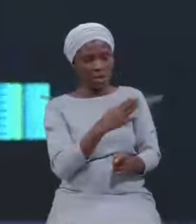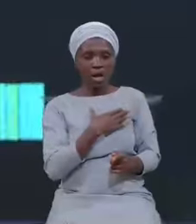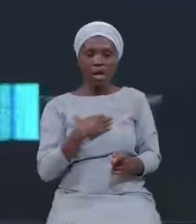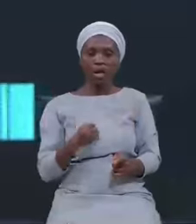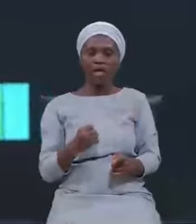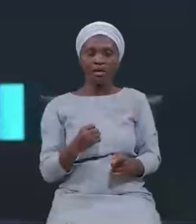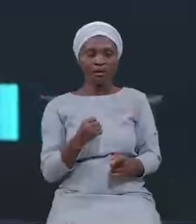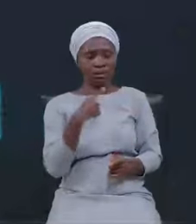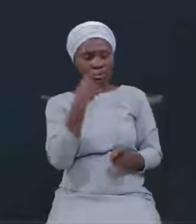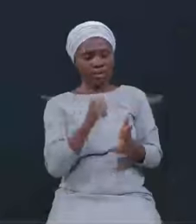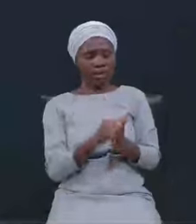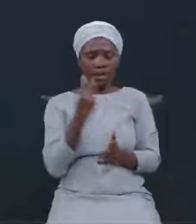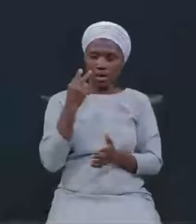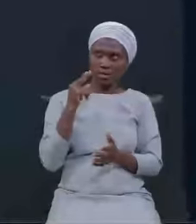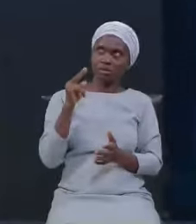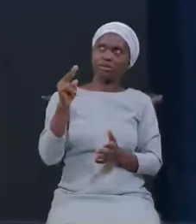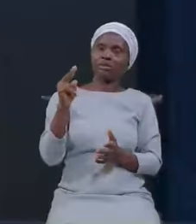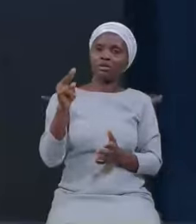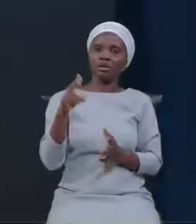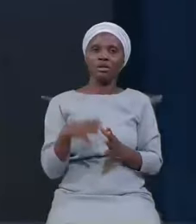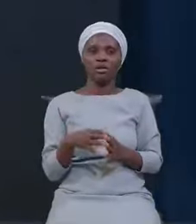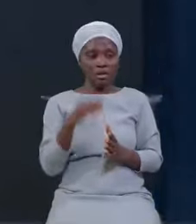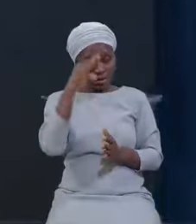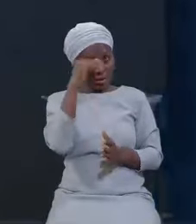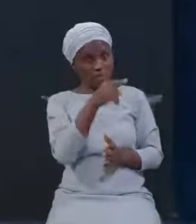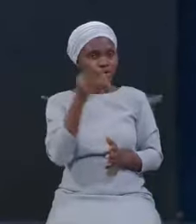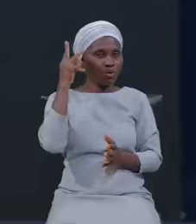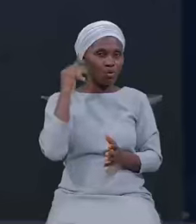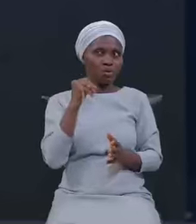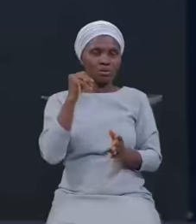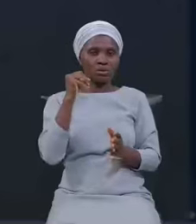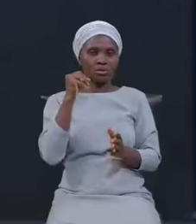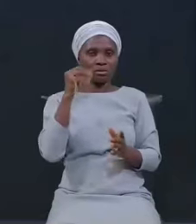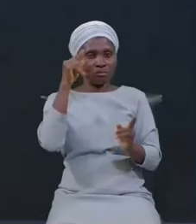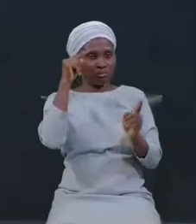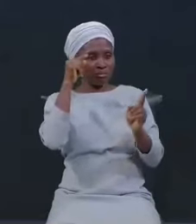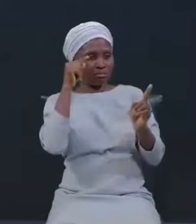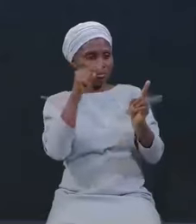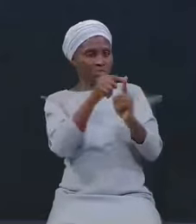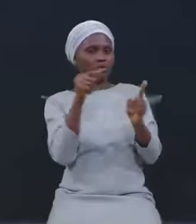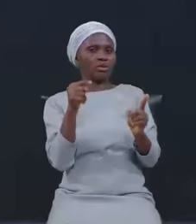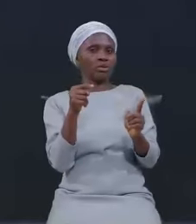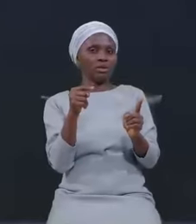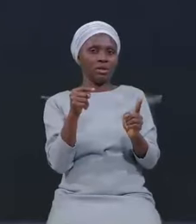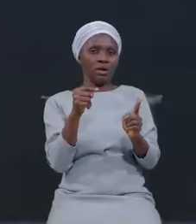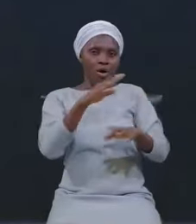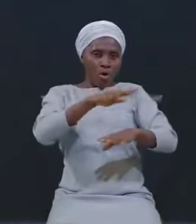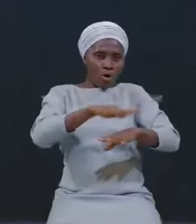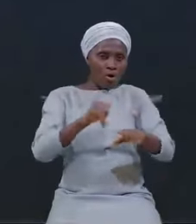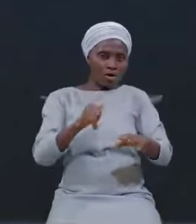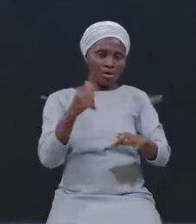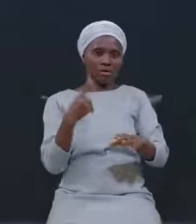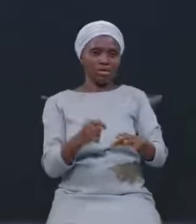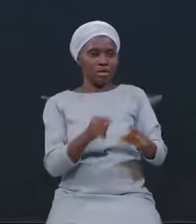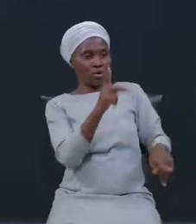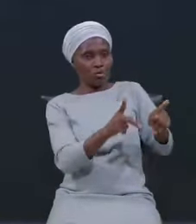il doitait et attirait l'attention des gens sur Jésus. Il attirait leur attention sur